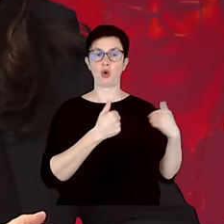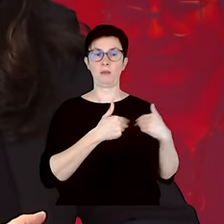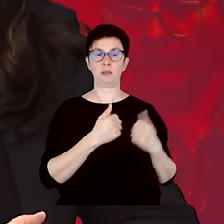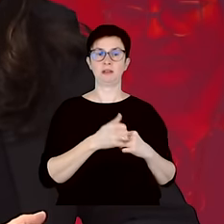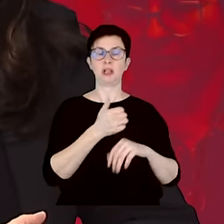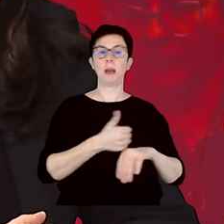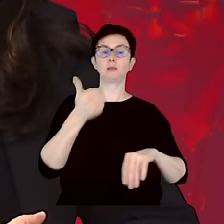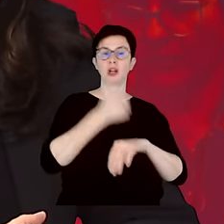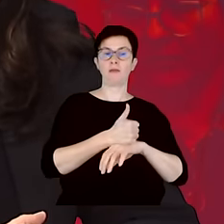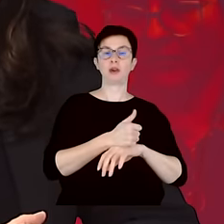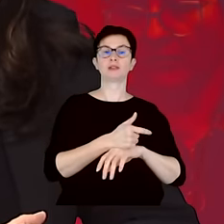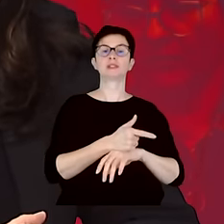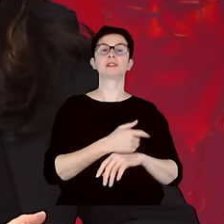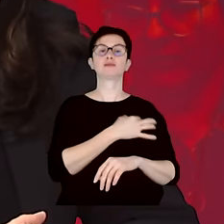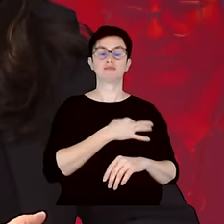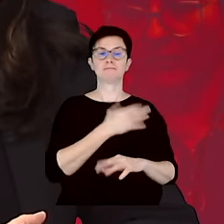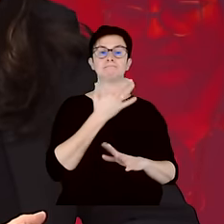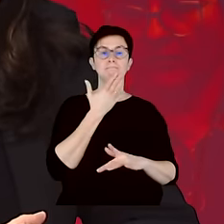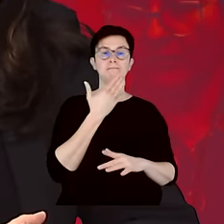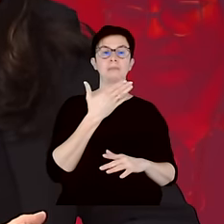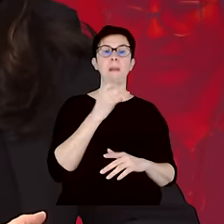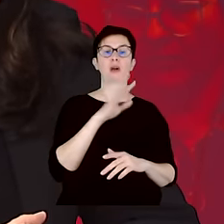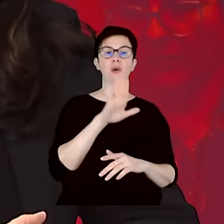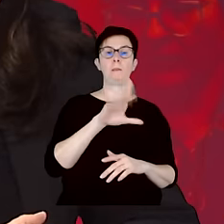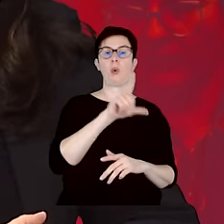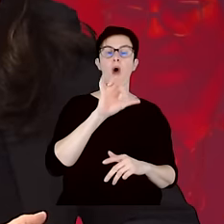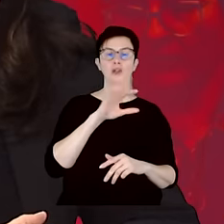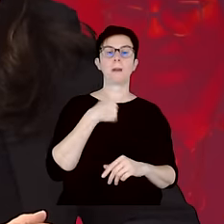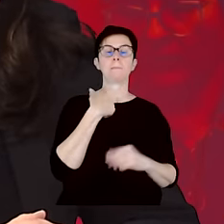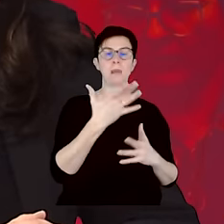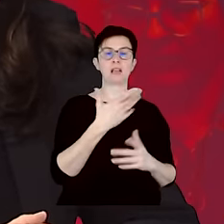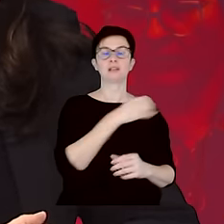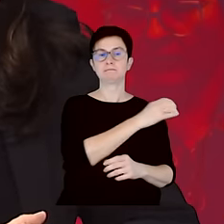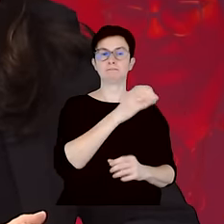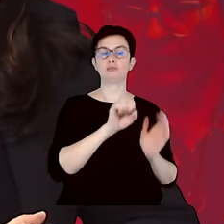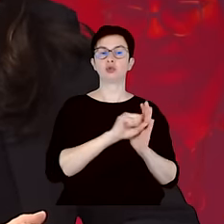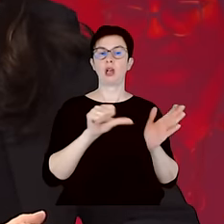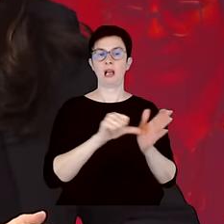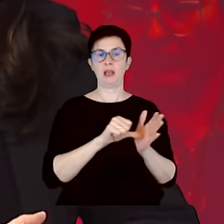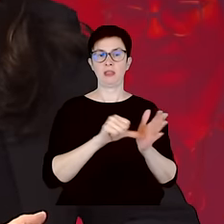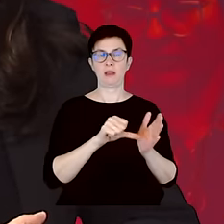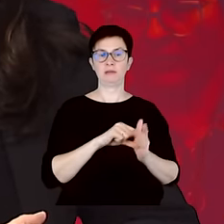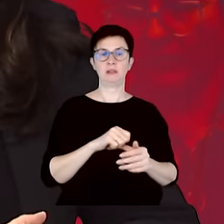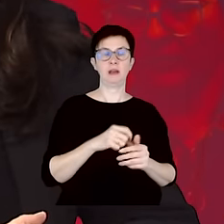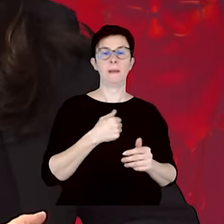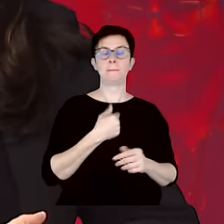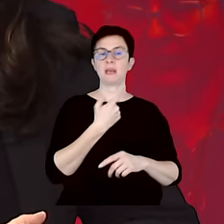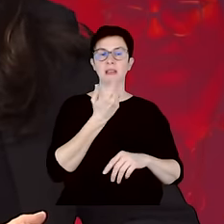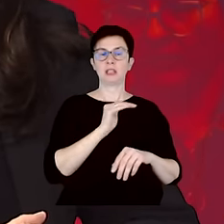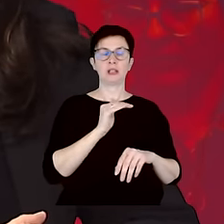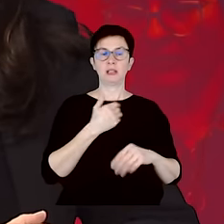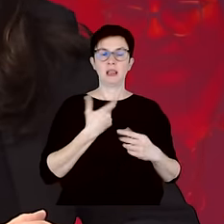wyraźnie powiedział, pan Mariusz Błaszczak, że będziemy zgłaszali tych kandydatów, których zgłosiliśmy. Nie ma na to naszej zgody, żeby w